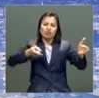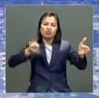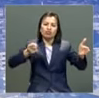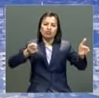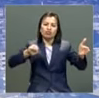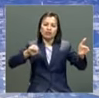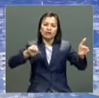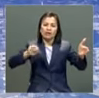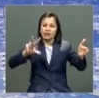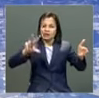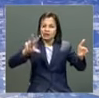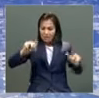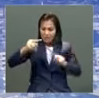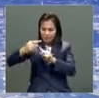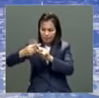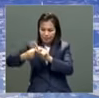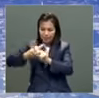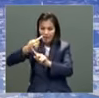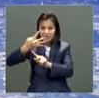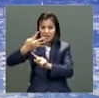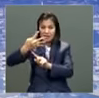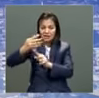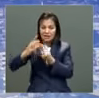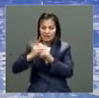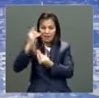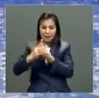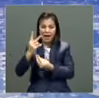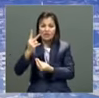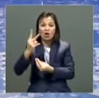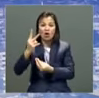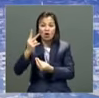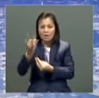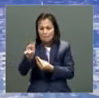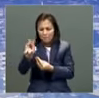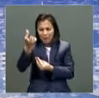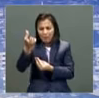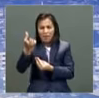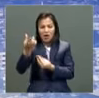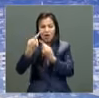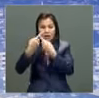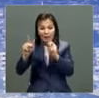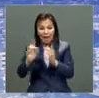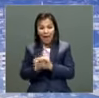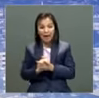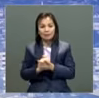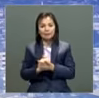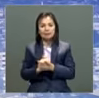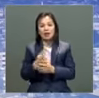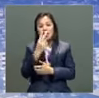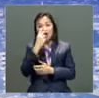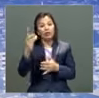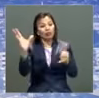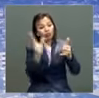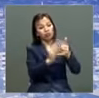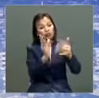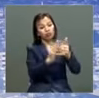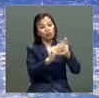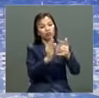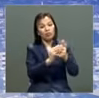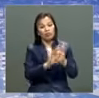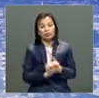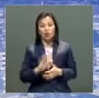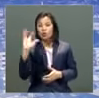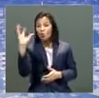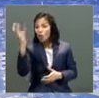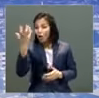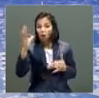อก30เมษายนอีกไม่กี่สัปดาห์2อาทิตย์ข้างหน้านี้ถึงแล้วนะครับแต่ว่าตัวเลขแดงไปทั้งโลกเล